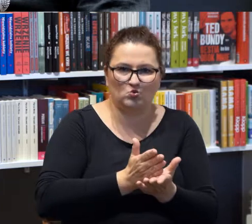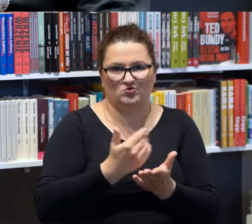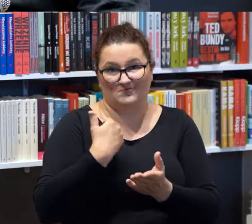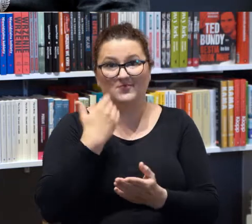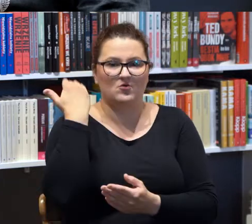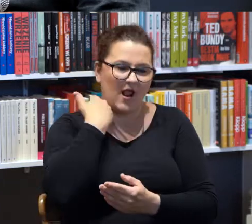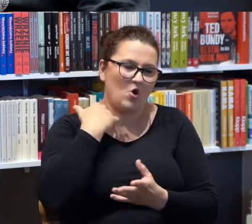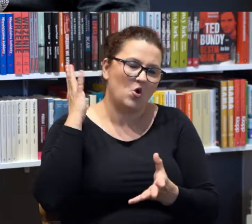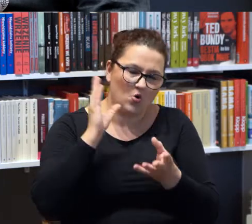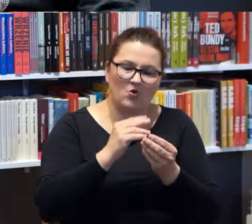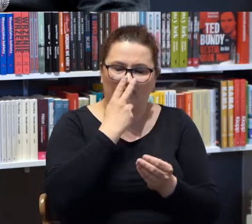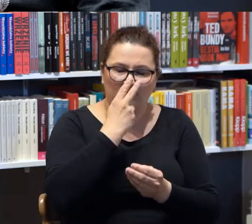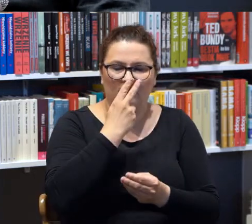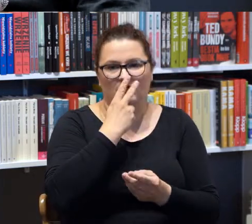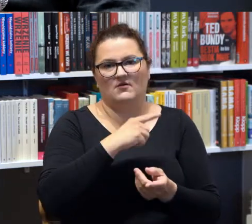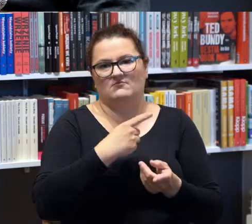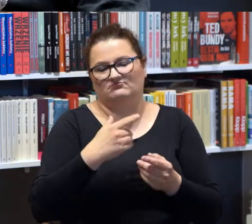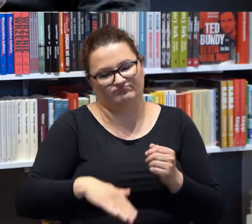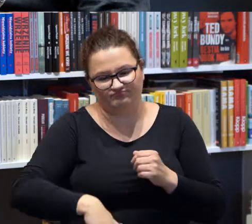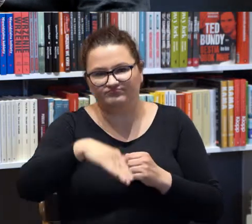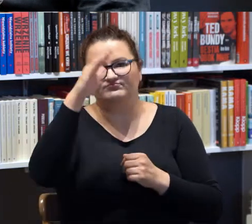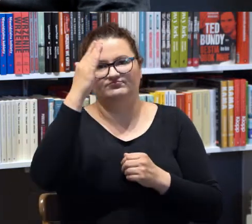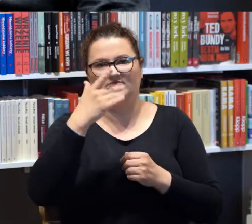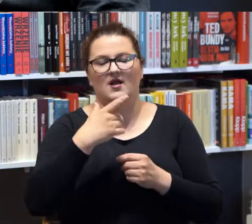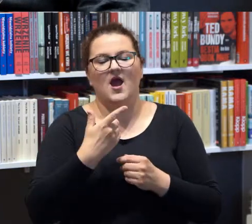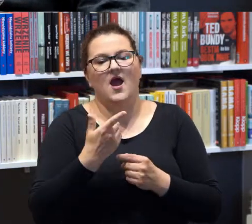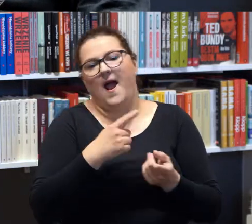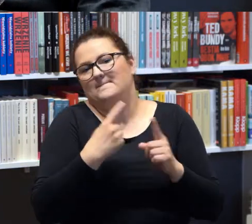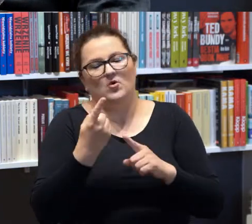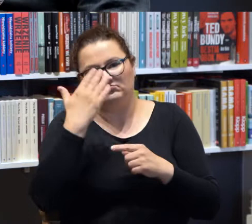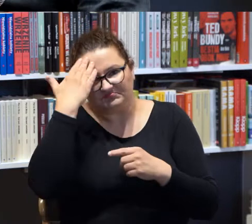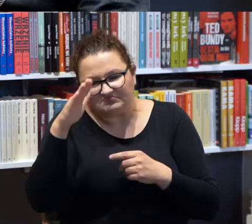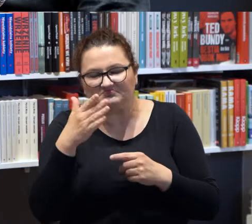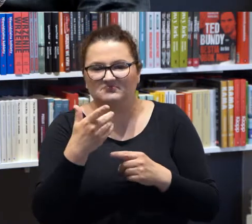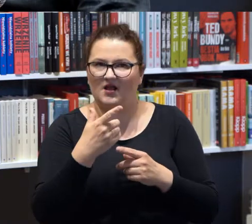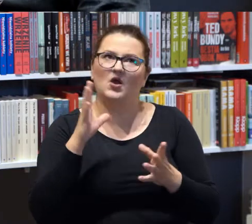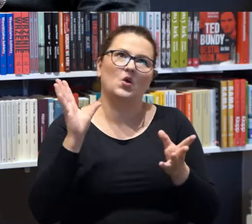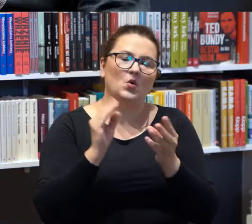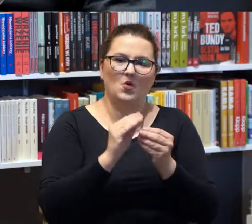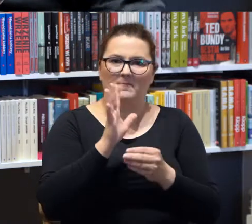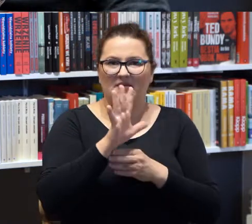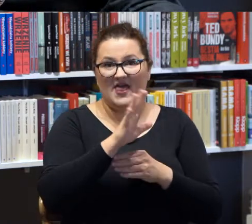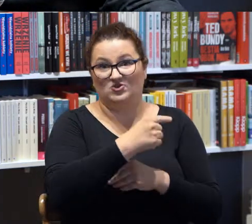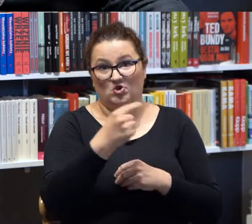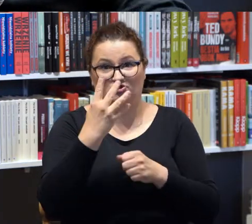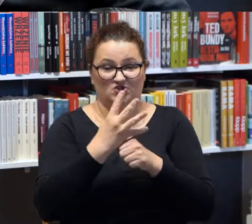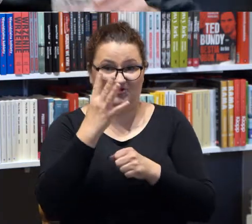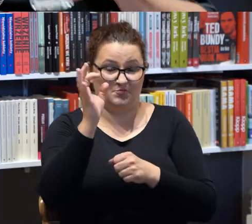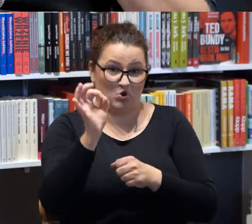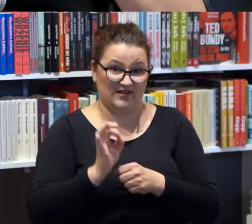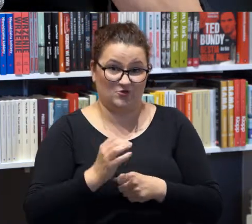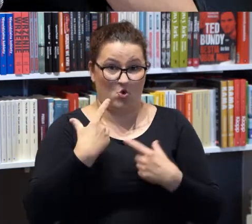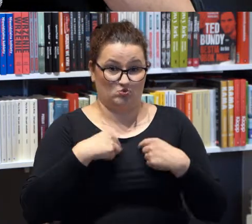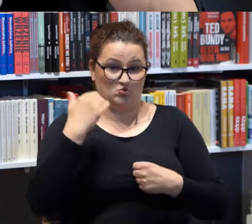się w takim domu, ale ta identyfikacja jest obca dla nich. No i mówi się, że to jest od 15 do 40% dorosłych.